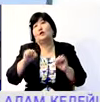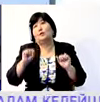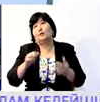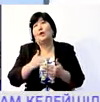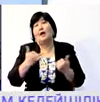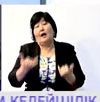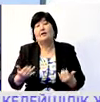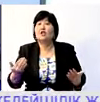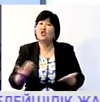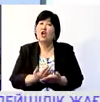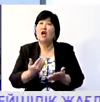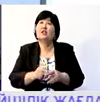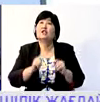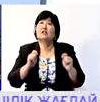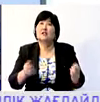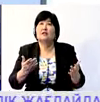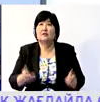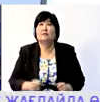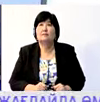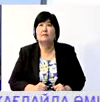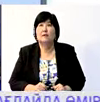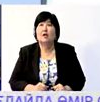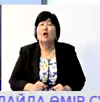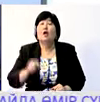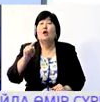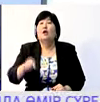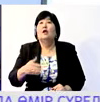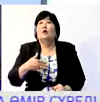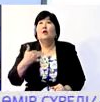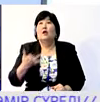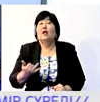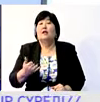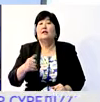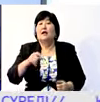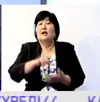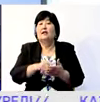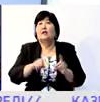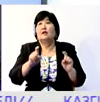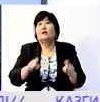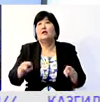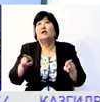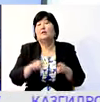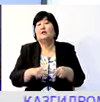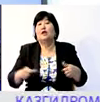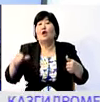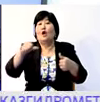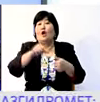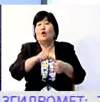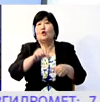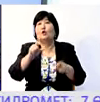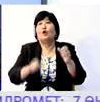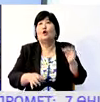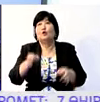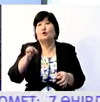Бұл қазіргі жаңалықшыларымыз виртуалды сот деп айтқан. Бұл жерде мен қазір залға жазылып отырмын. Негізі қосылғаннан кейін сот отырысының